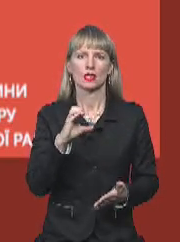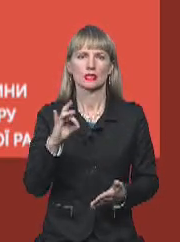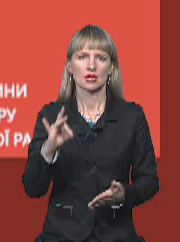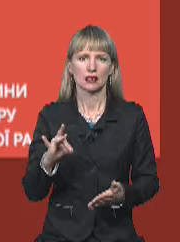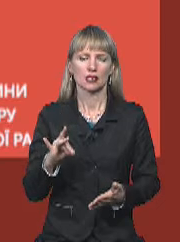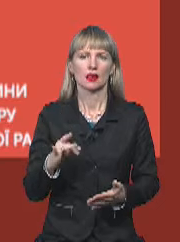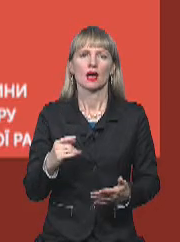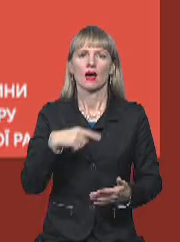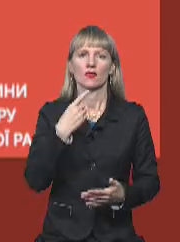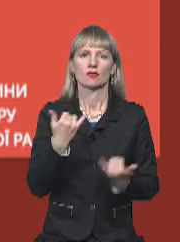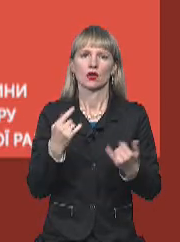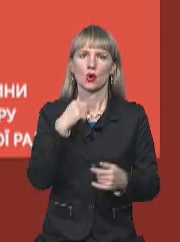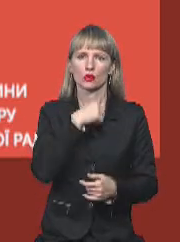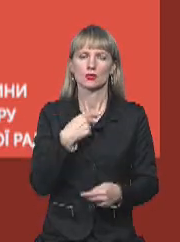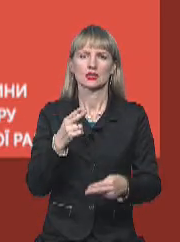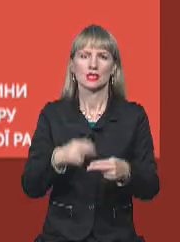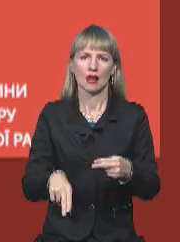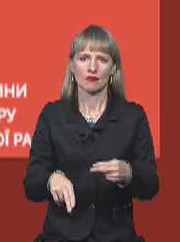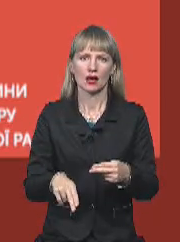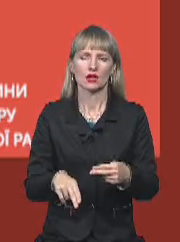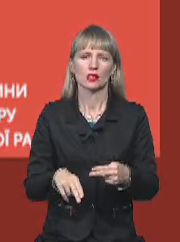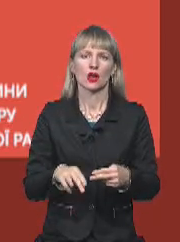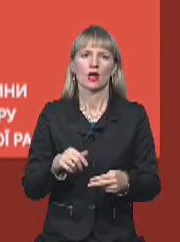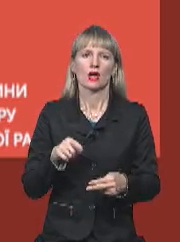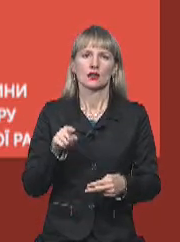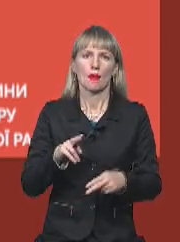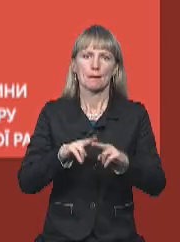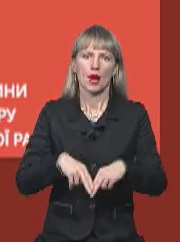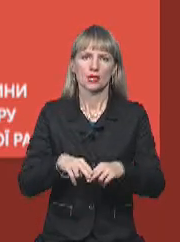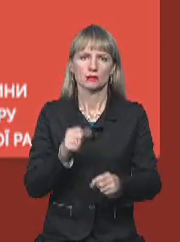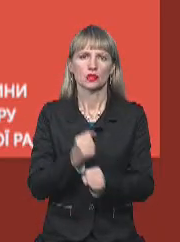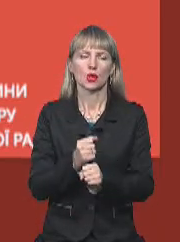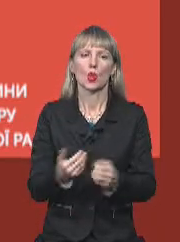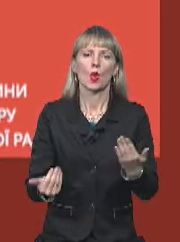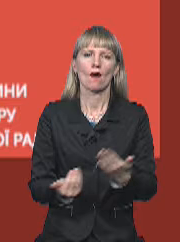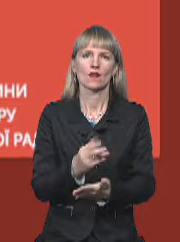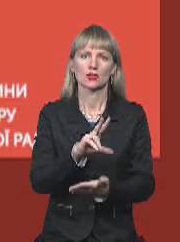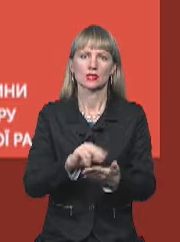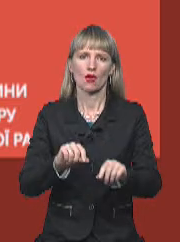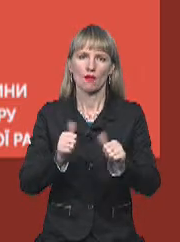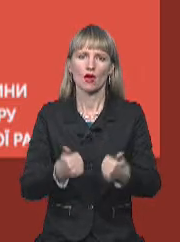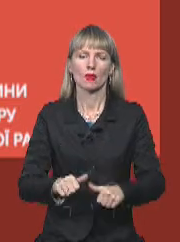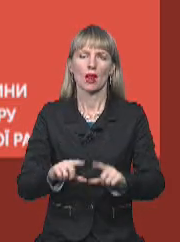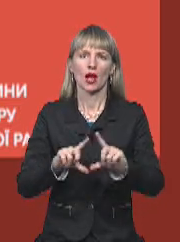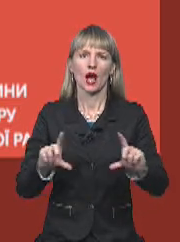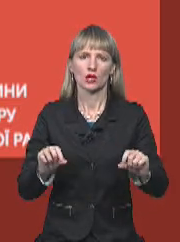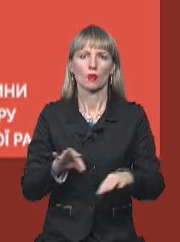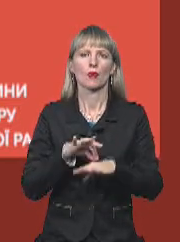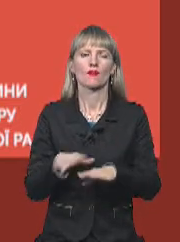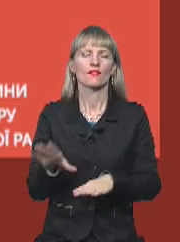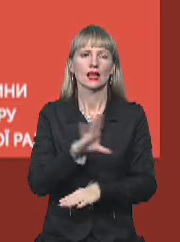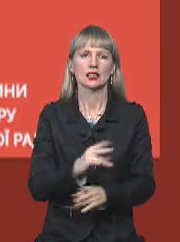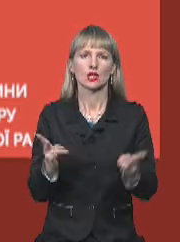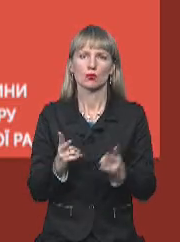Власне кажучи, цього року ми завершили роботу з його паспортизації, складали на нього паспорт нового зразка, оформляли картку, робили все необхідне, щоб